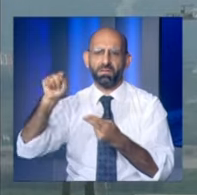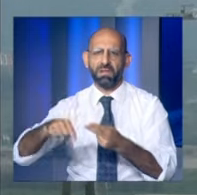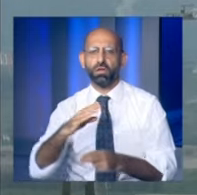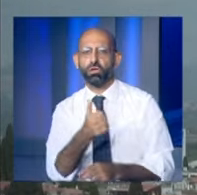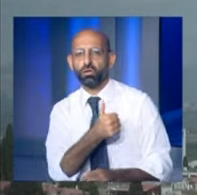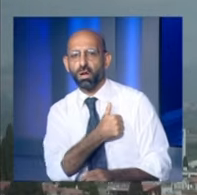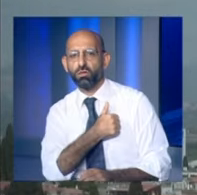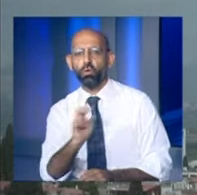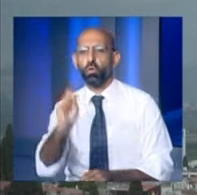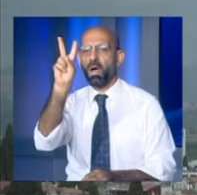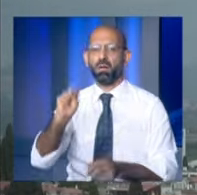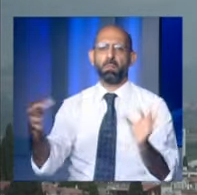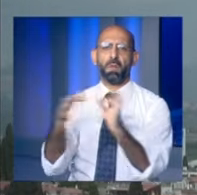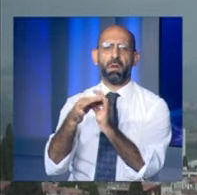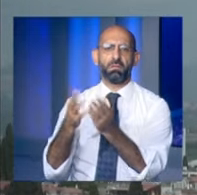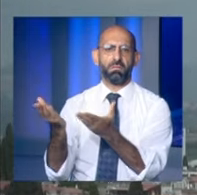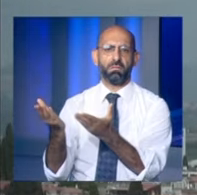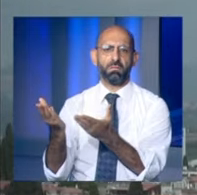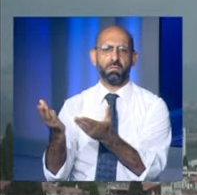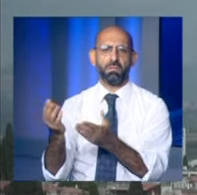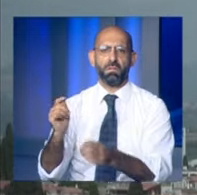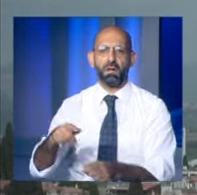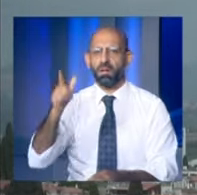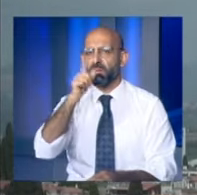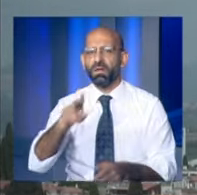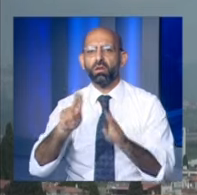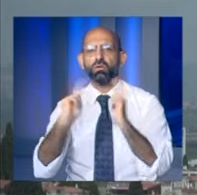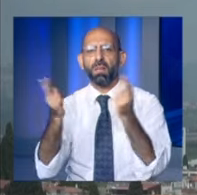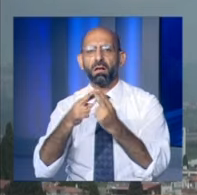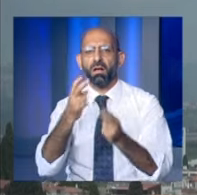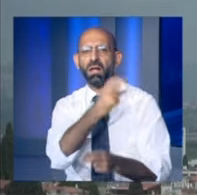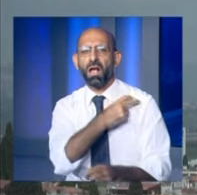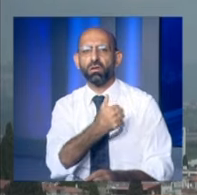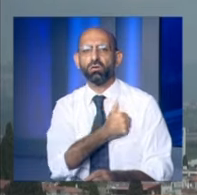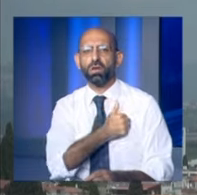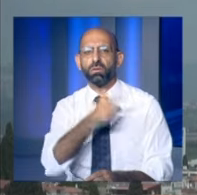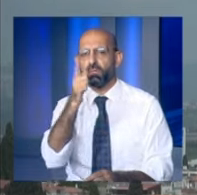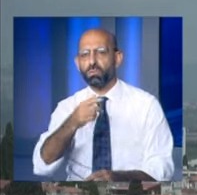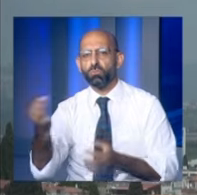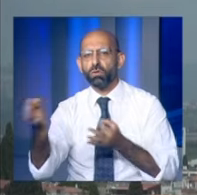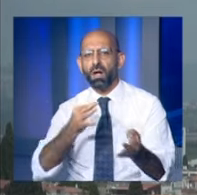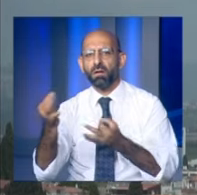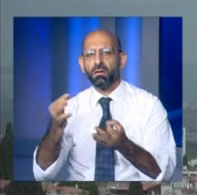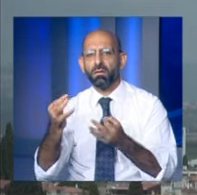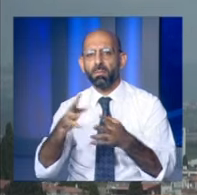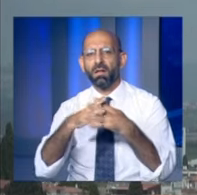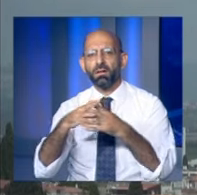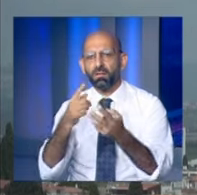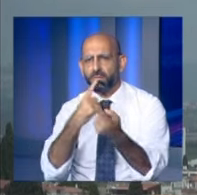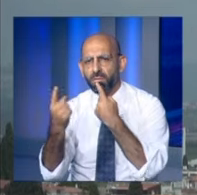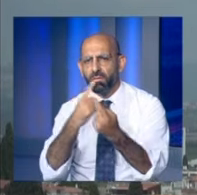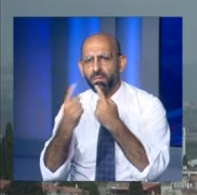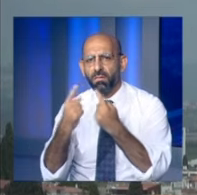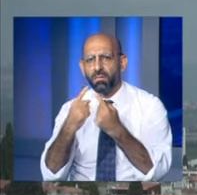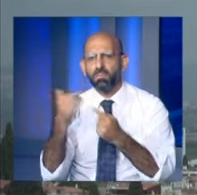الدورات العسكرية في صلبه بين الجيش واليونيفيل. ولفتت الأخبار إلى أنه في أحد الاجتماعات سمع قائد الجيش من مستشار